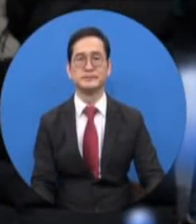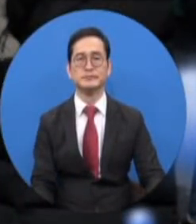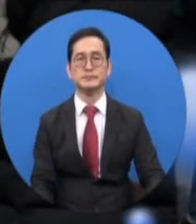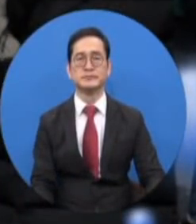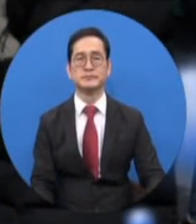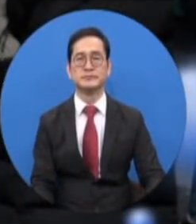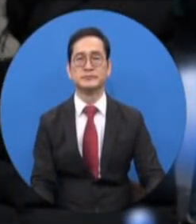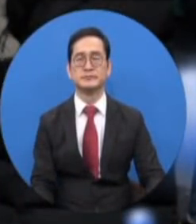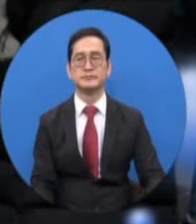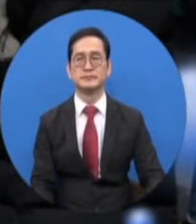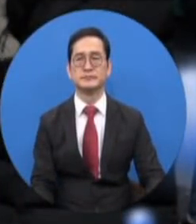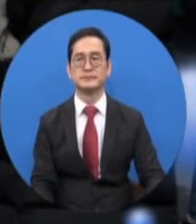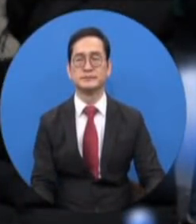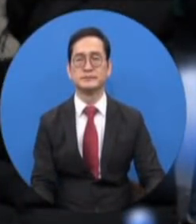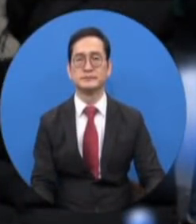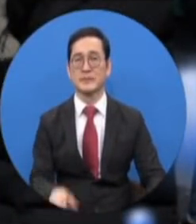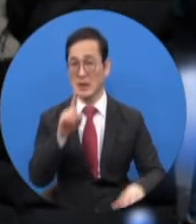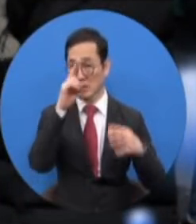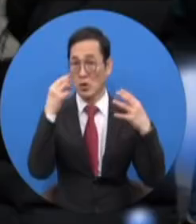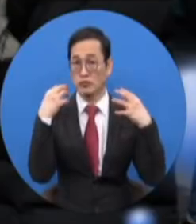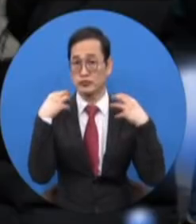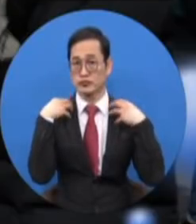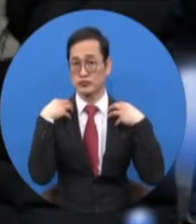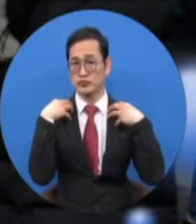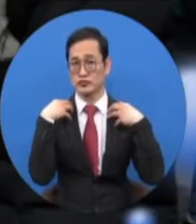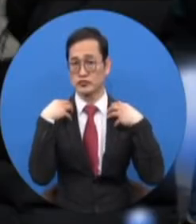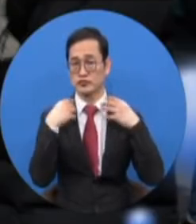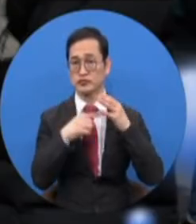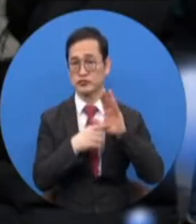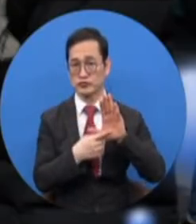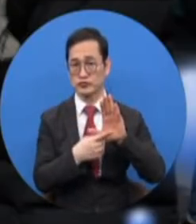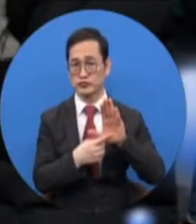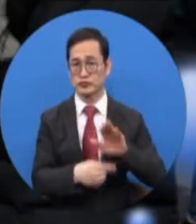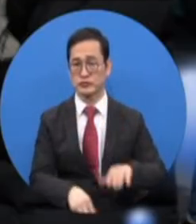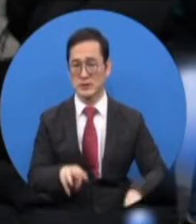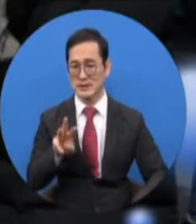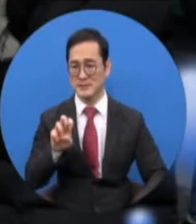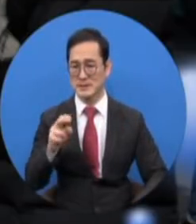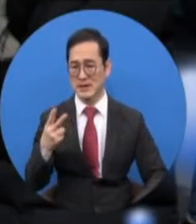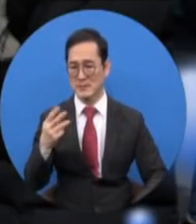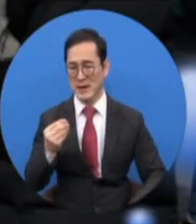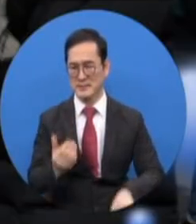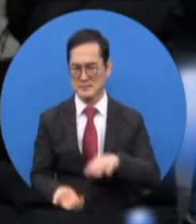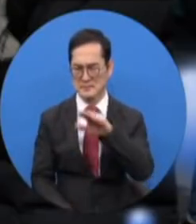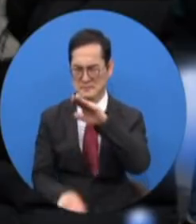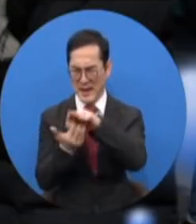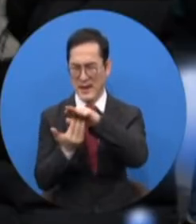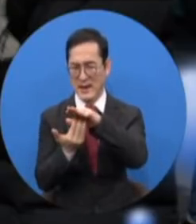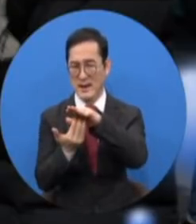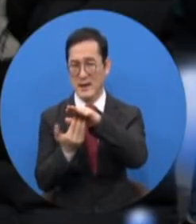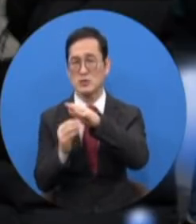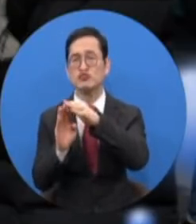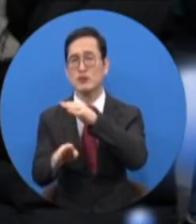그런데 우리들은 분명히 기억합니다. 정부에서 37만 명이 최고 정점이라고 하지 않았습니까?